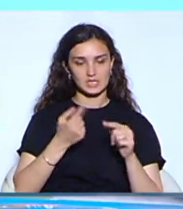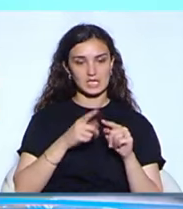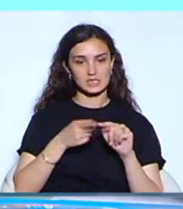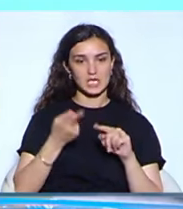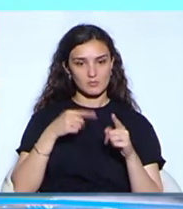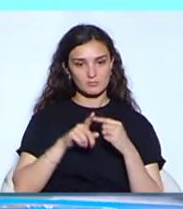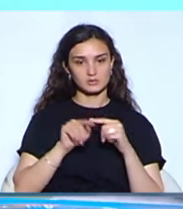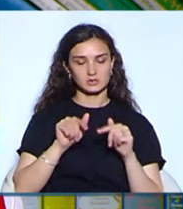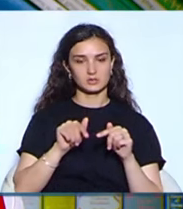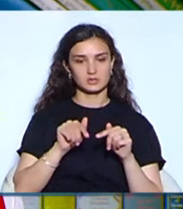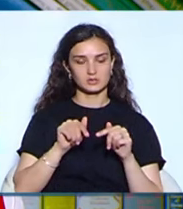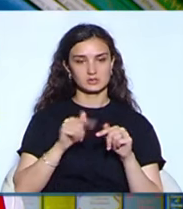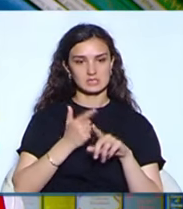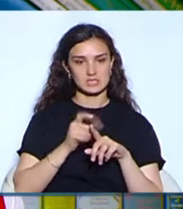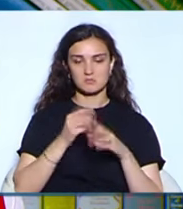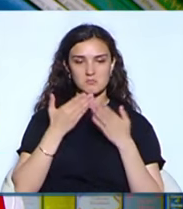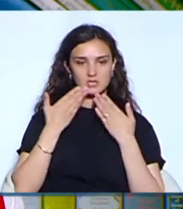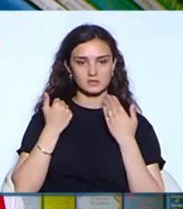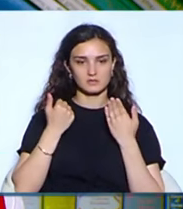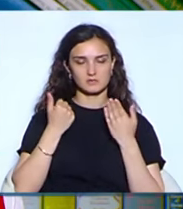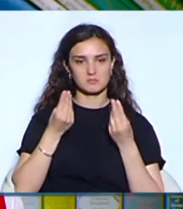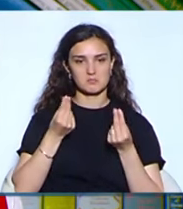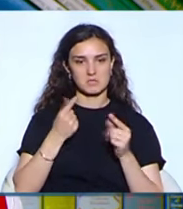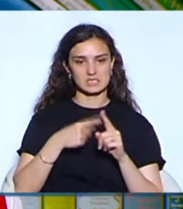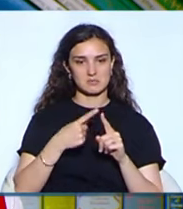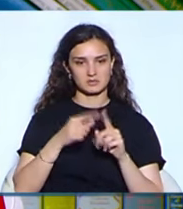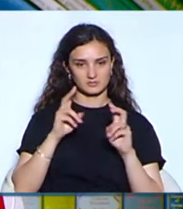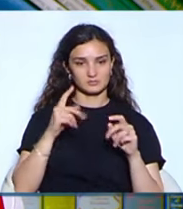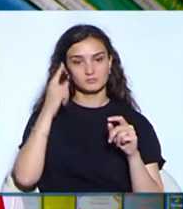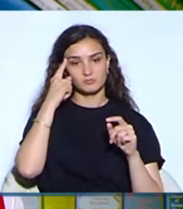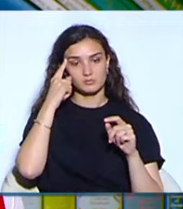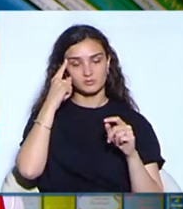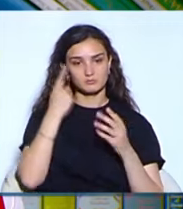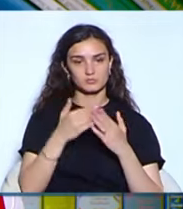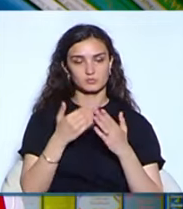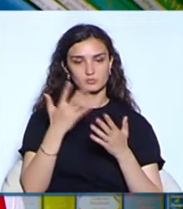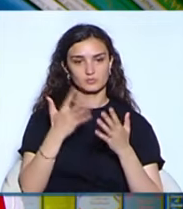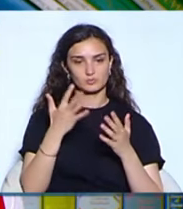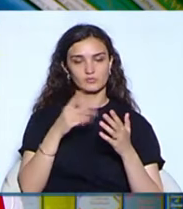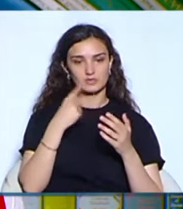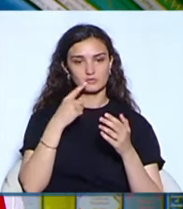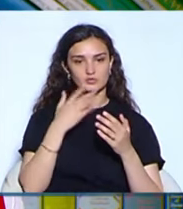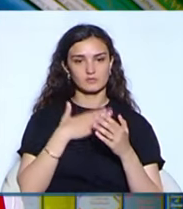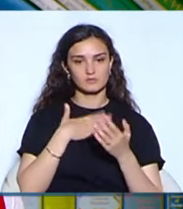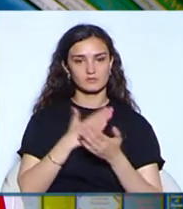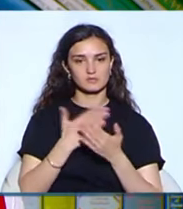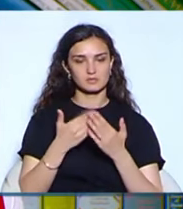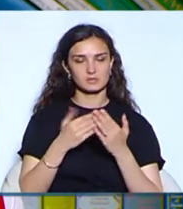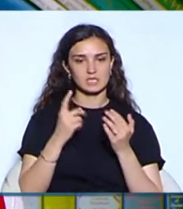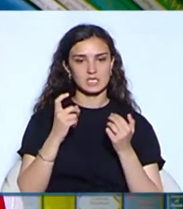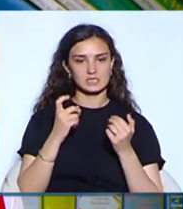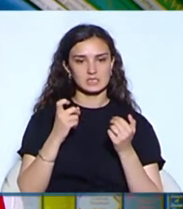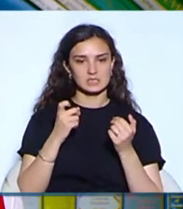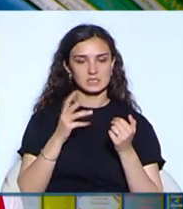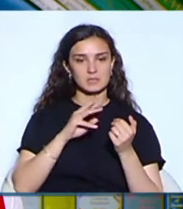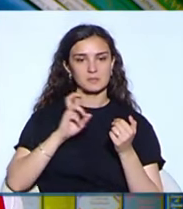აქედან გამომდინარე, აი ძალიან მარტივად ესეთ მათემატიკურად რო შევხედოთ, აი თუ განვიხილავთ, ჩვენ გვაქვს მაგალითად 100